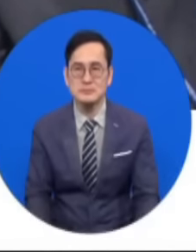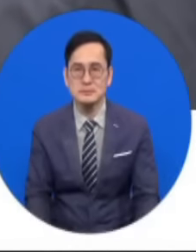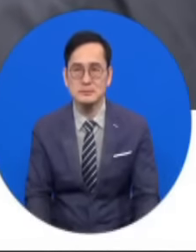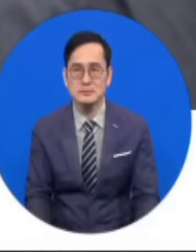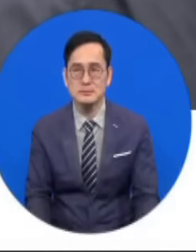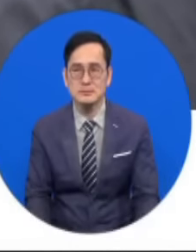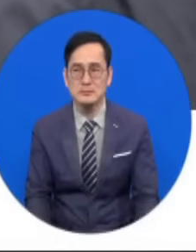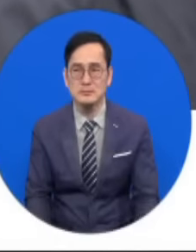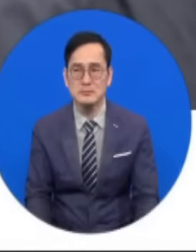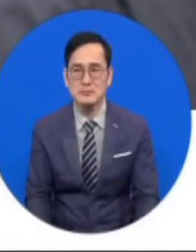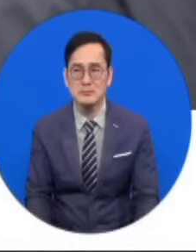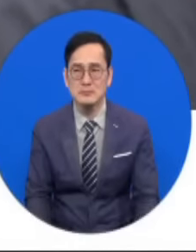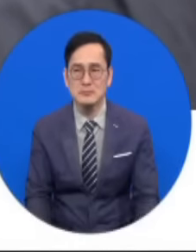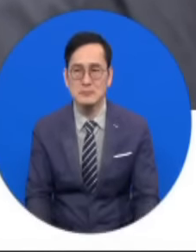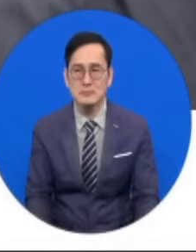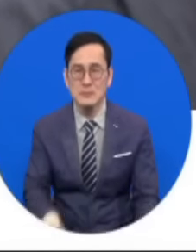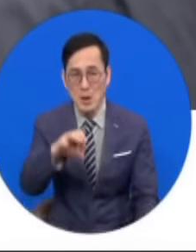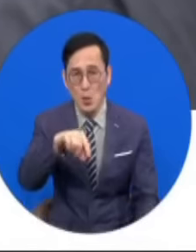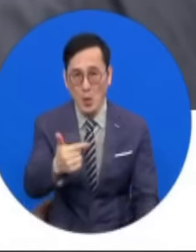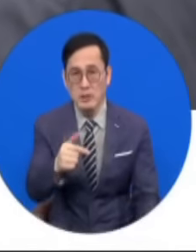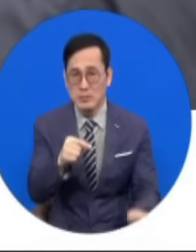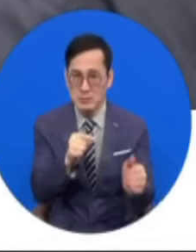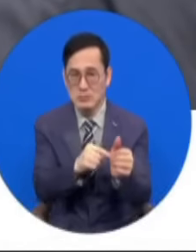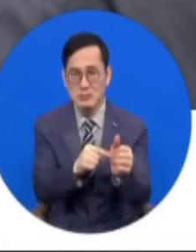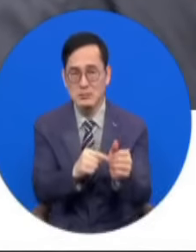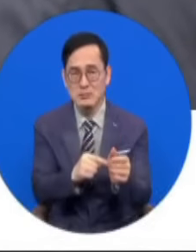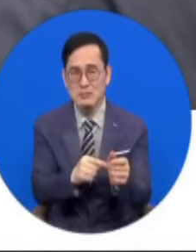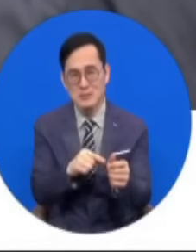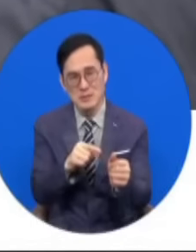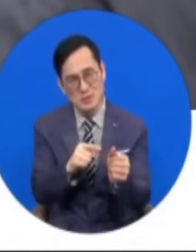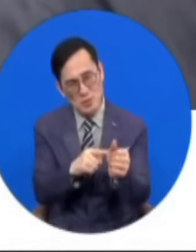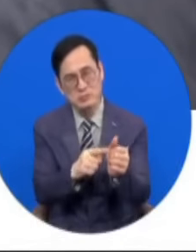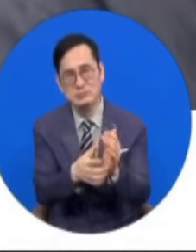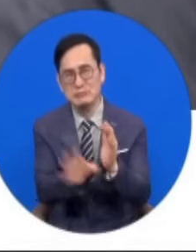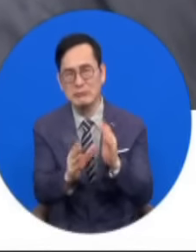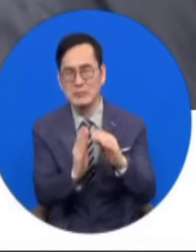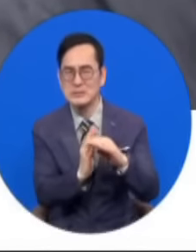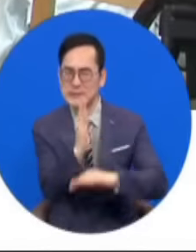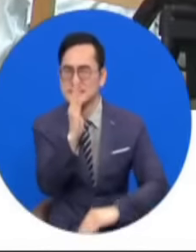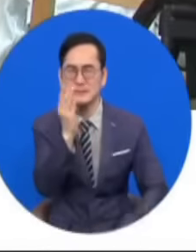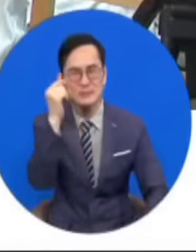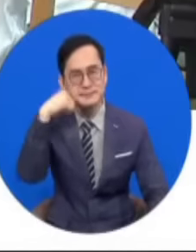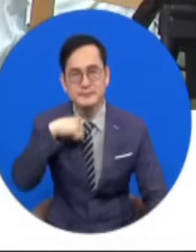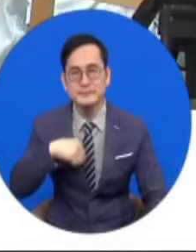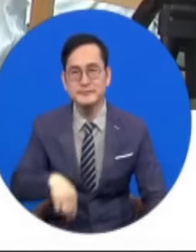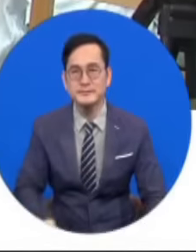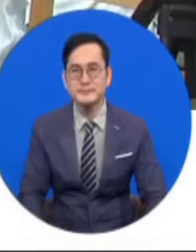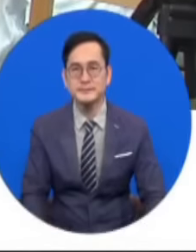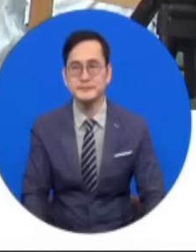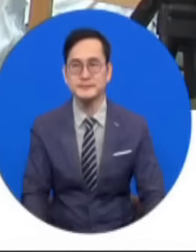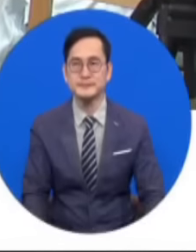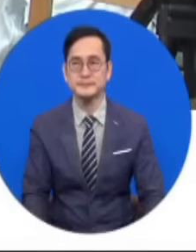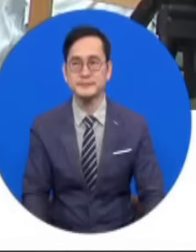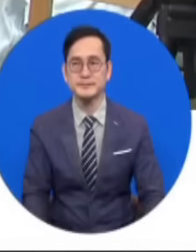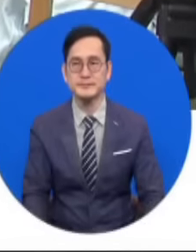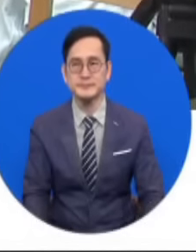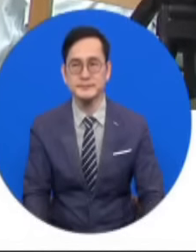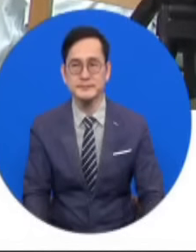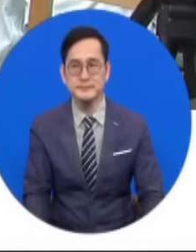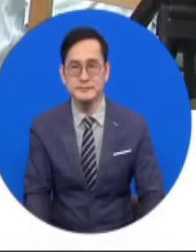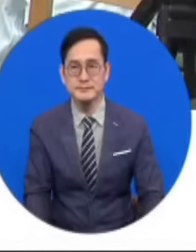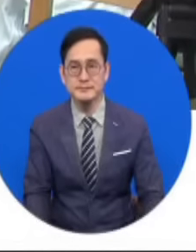생각할 때는 원지은 후보가 약간 레드 선을 넘고 있다는 생각이 들어요 그리고 최근에 나타나는 그런 행보를 보면 원론